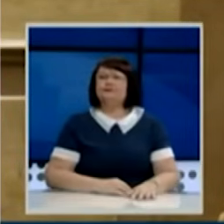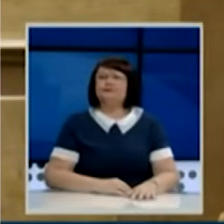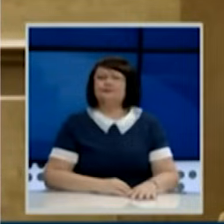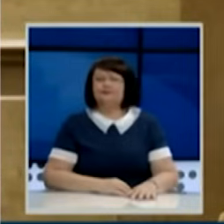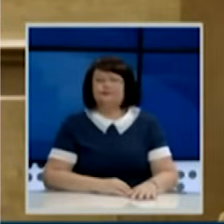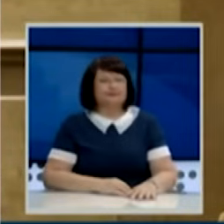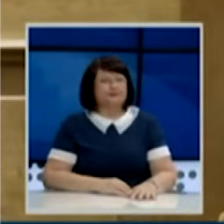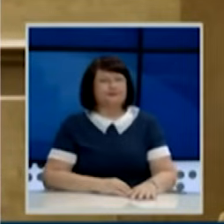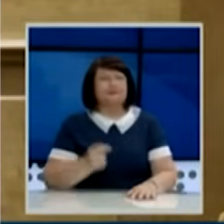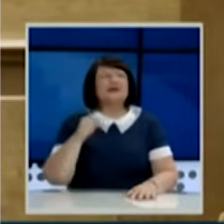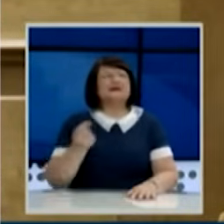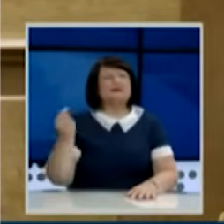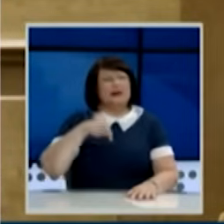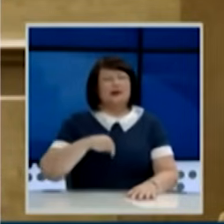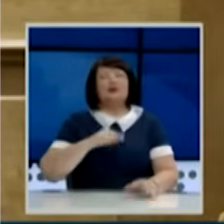πολιτική εκτίμηση που μου ζήτησες,